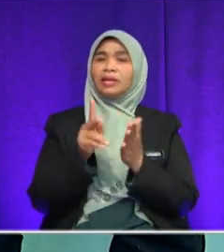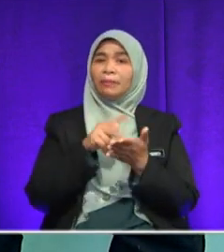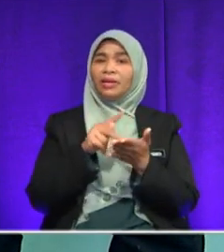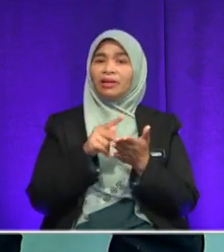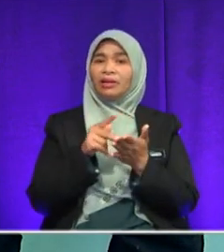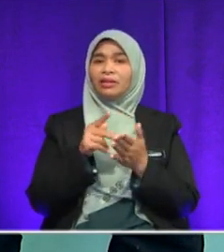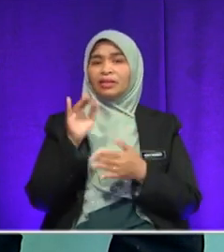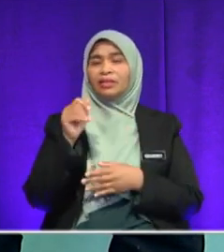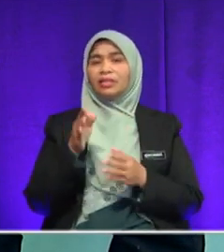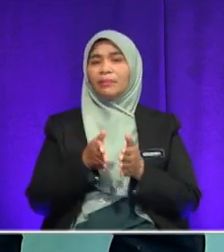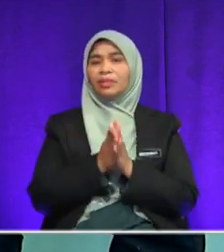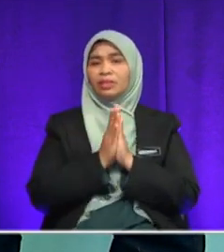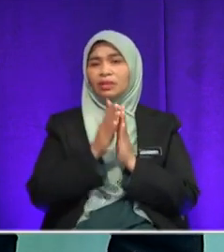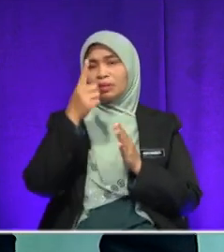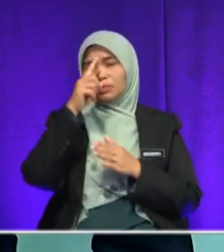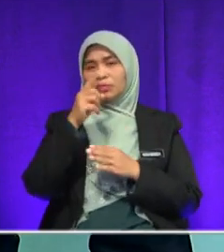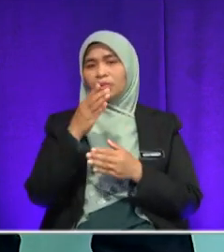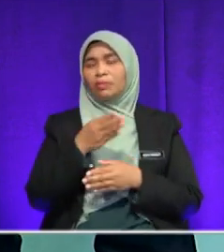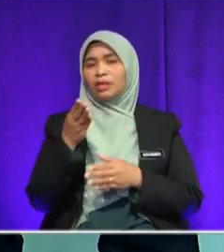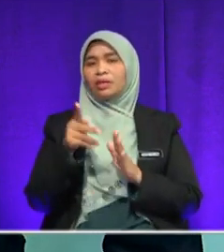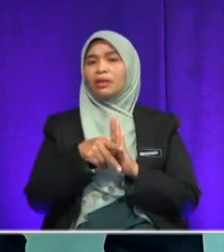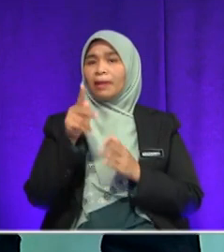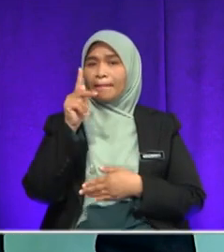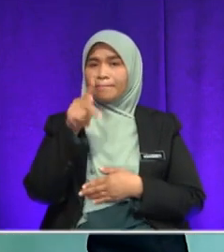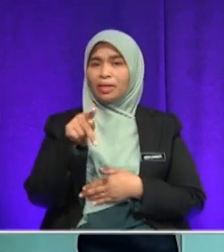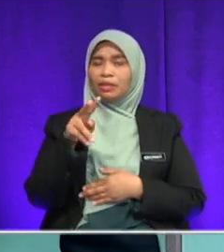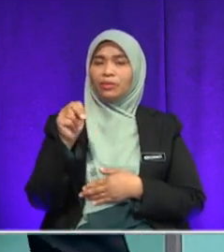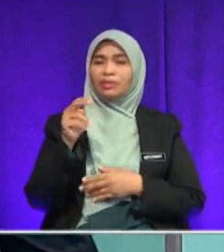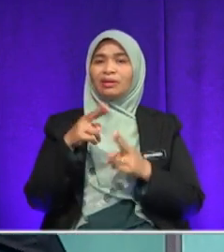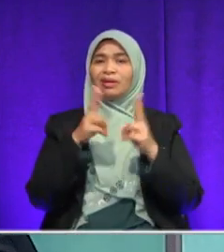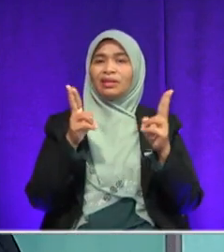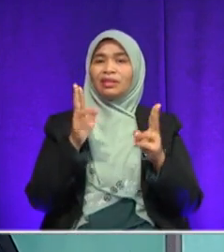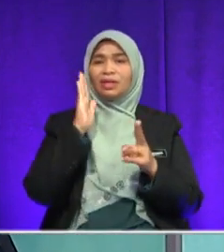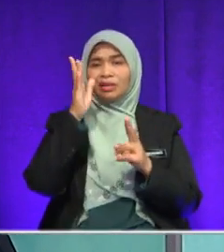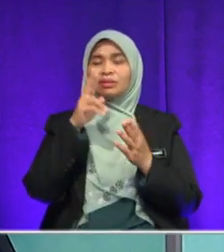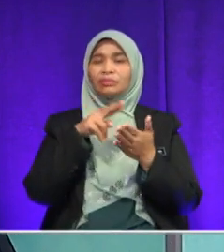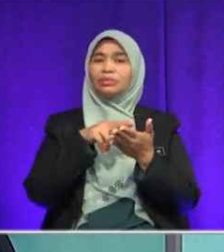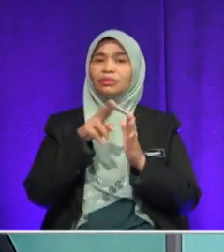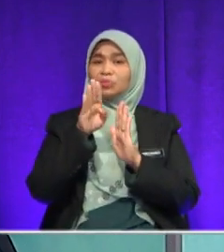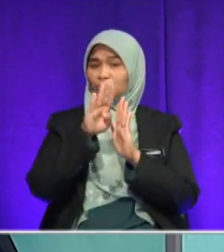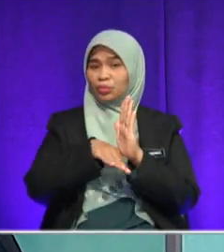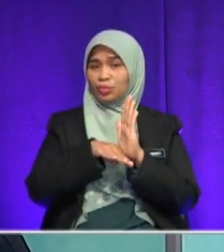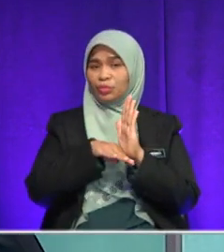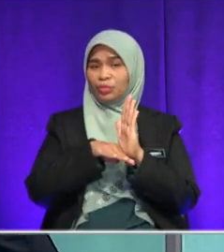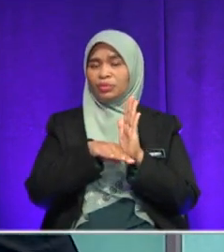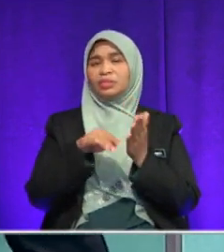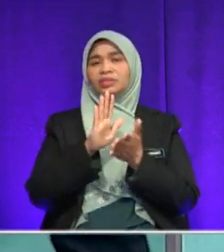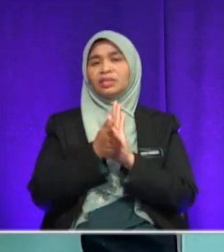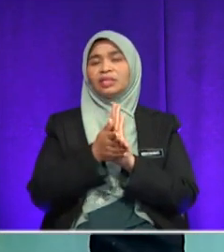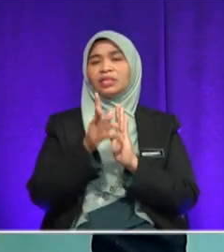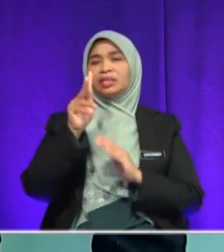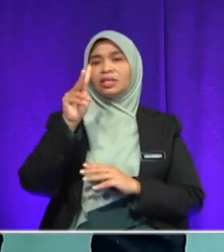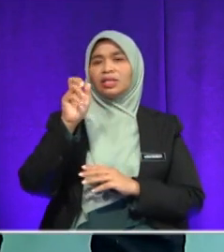atas barang-barang keperluan raya akan turun, menyebabkan kelok permintaan beralih